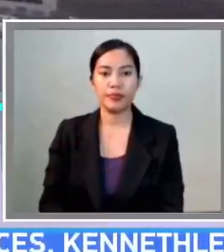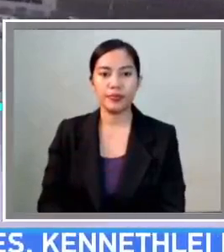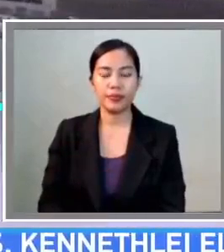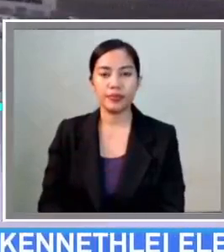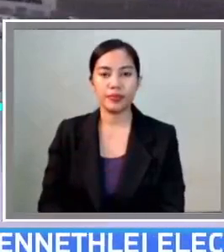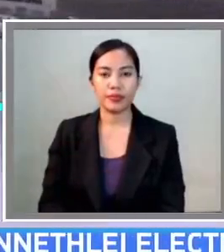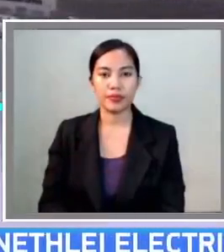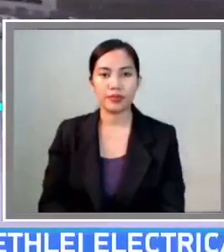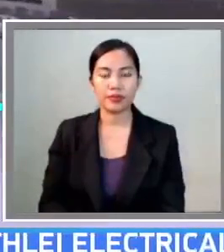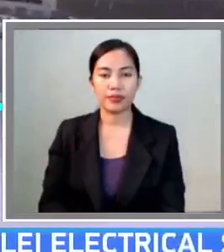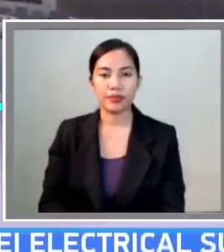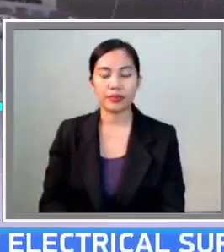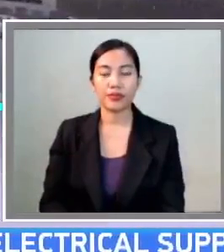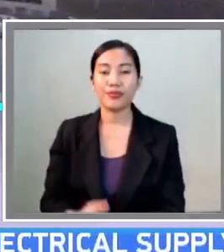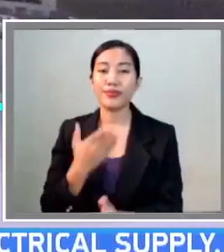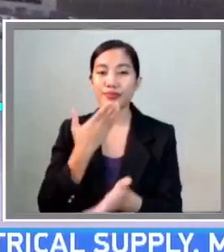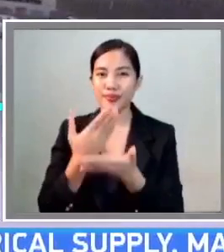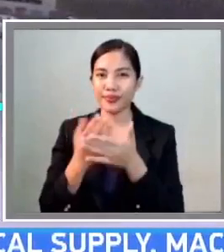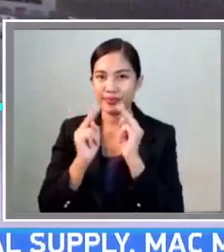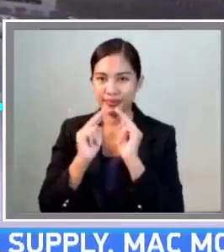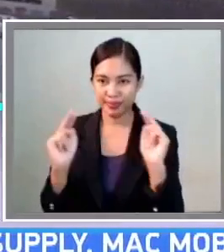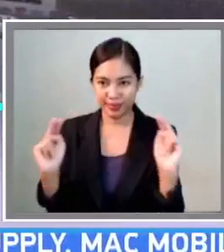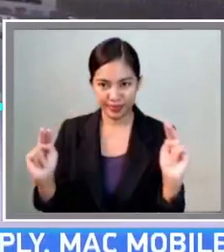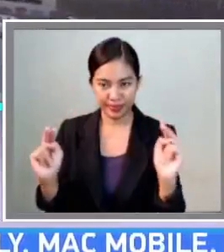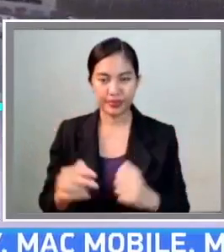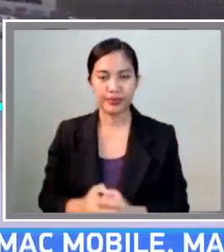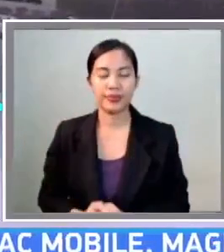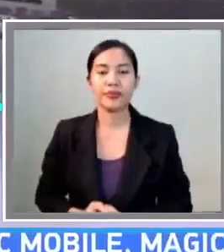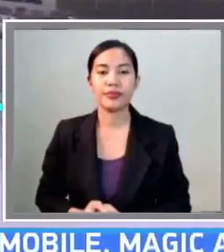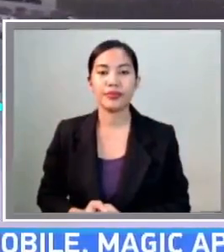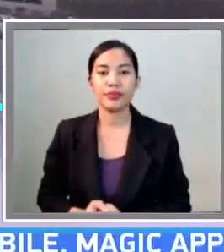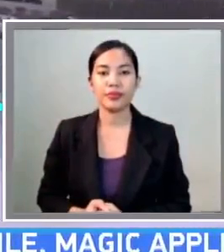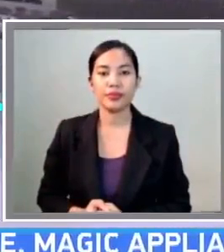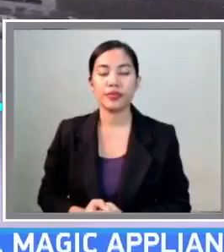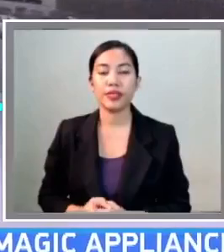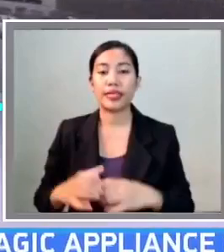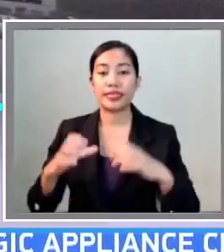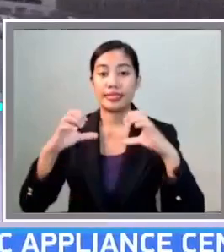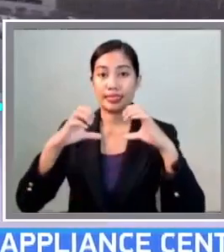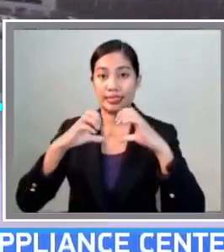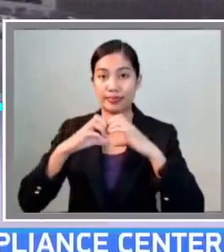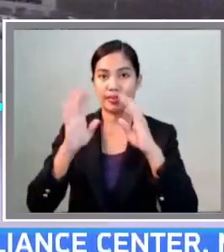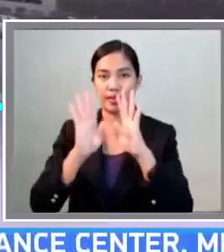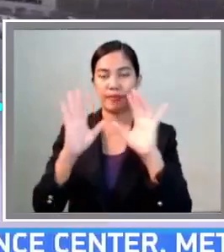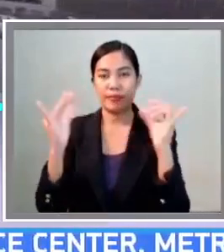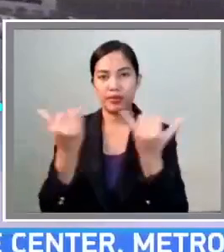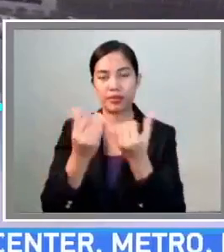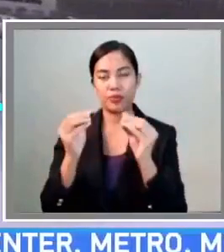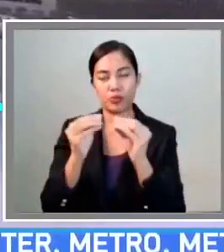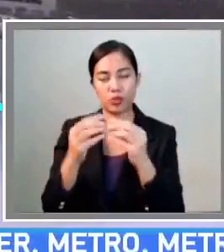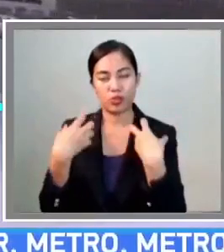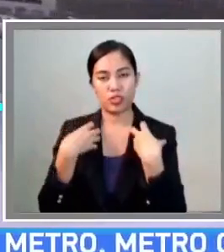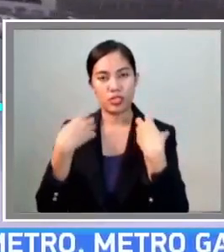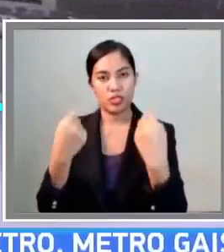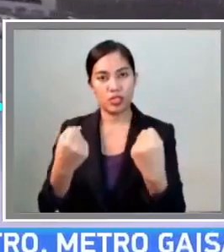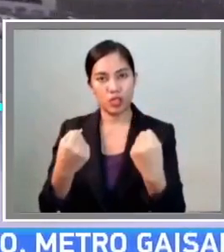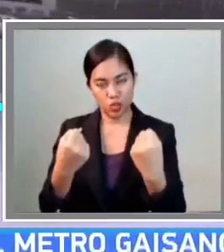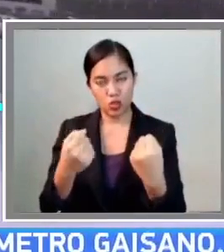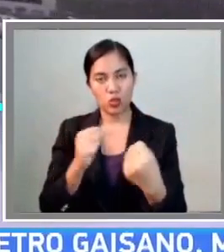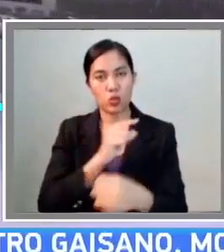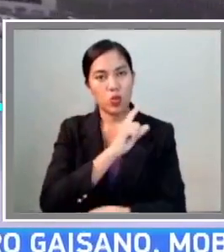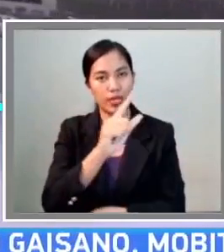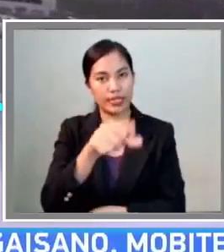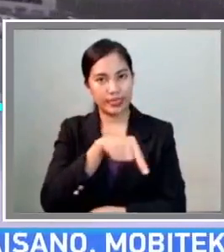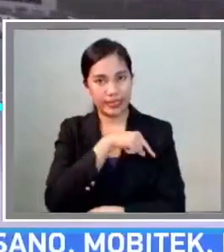Samantala, good news naman, patuloy po na pinalakas at pinalawak ng GMA Network ang paghahatid ng dekalidad na television viewing experience sa